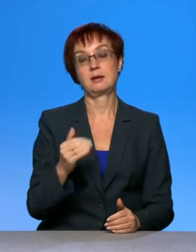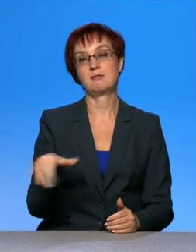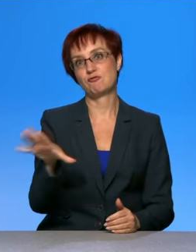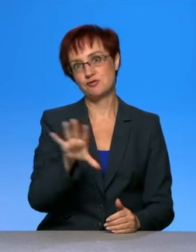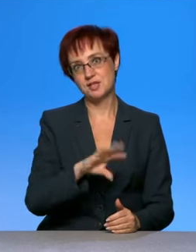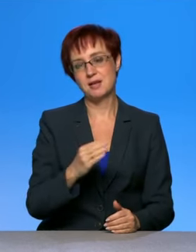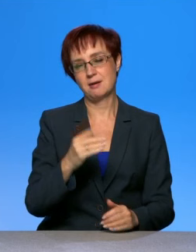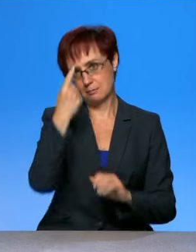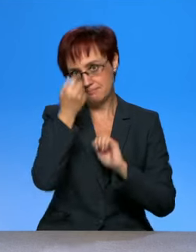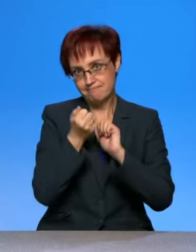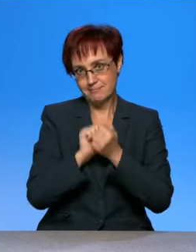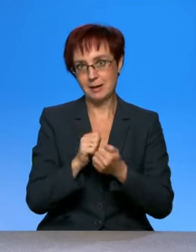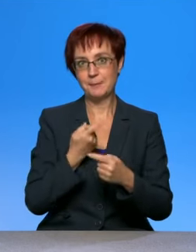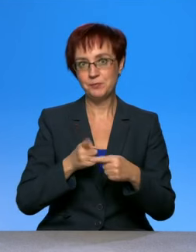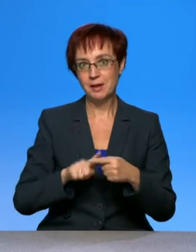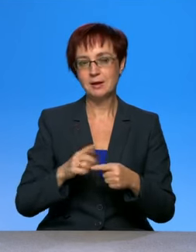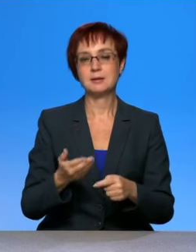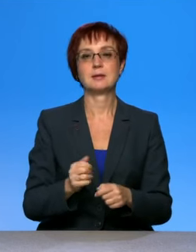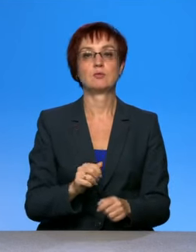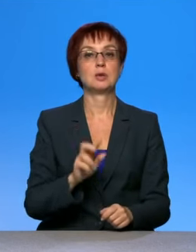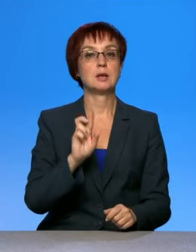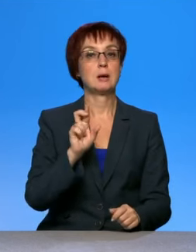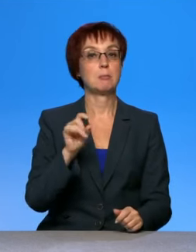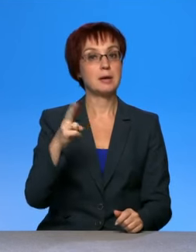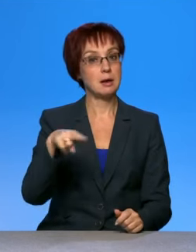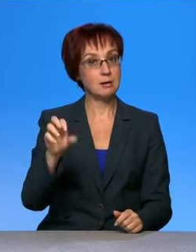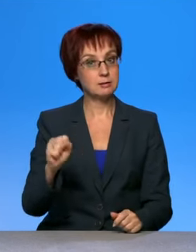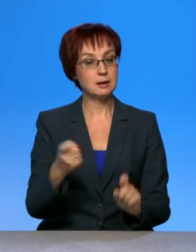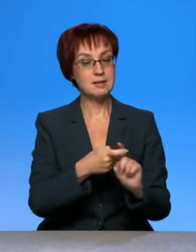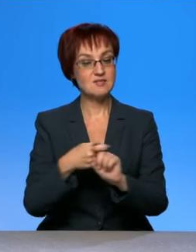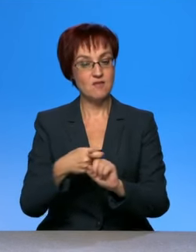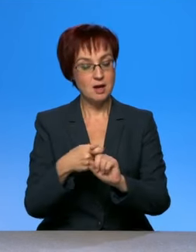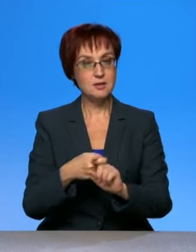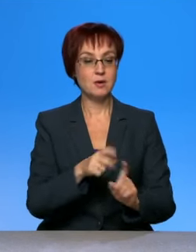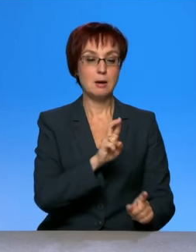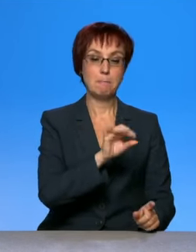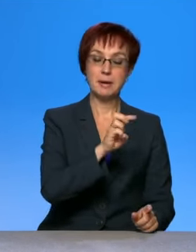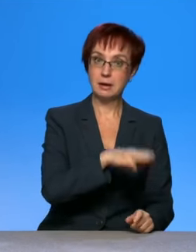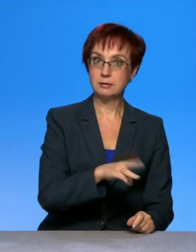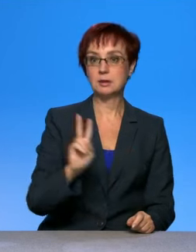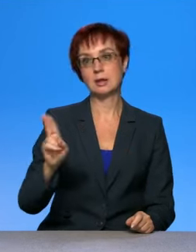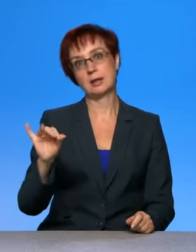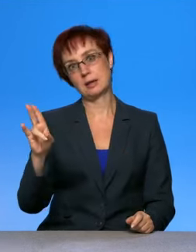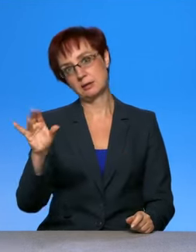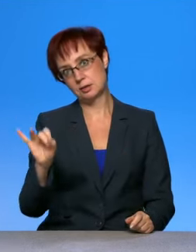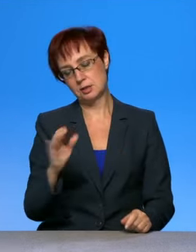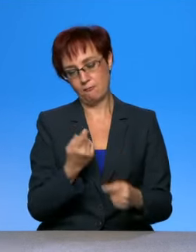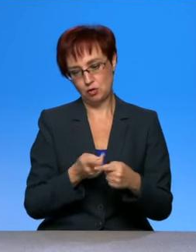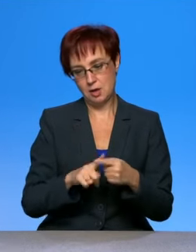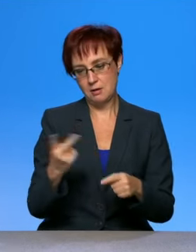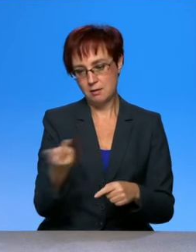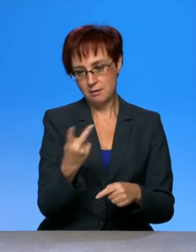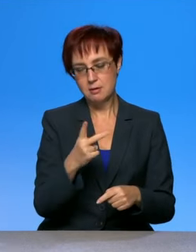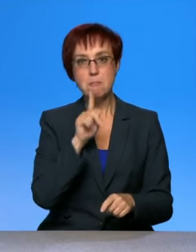связывали так вот во внутри стоны кенеди говорили вот это новое молодое поле и действительно Проходит время 20